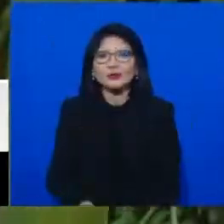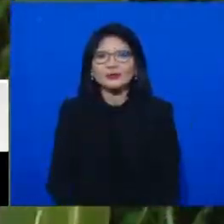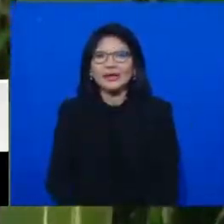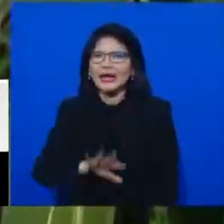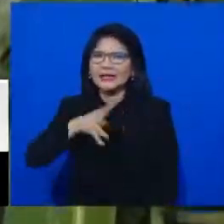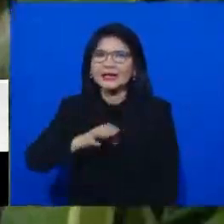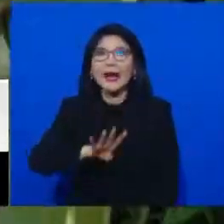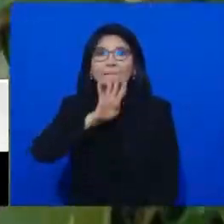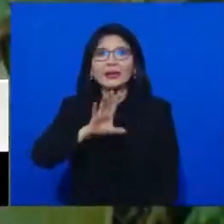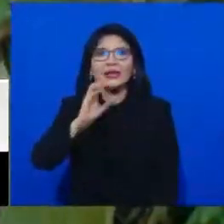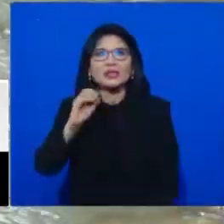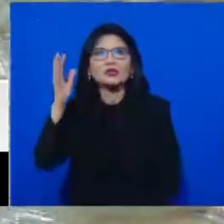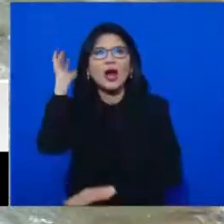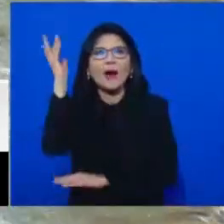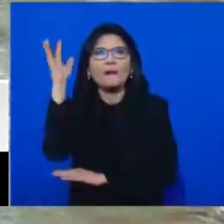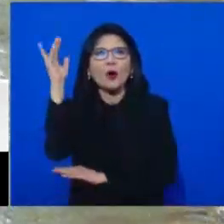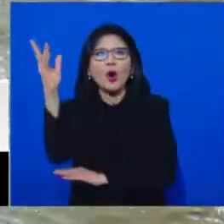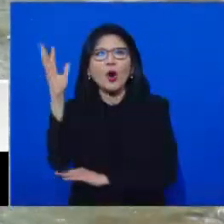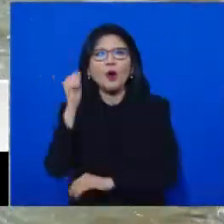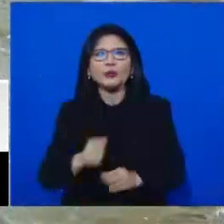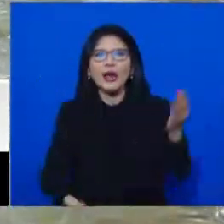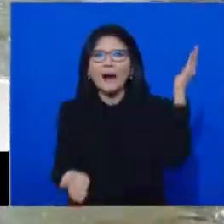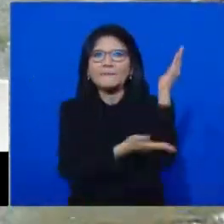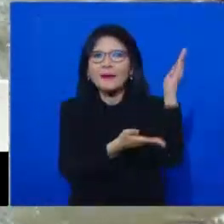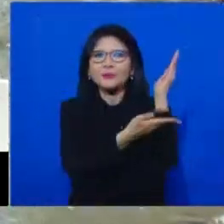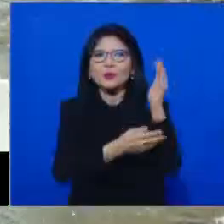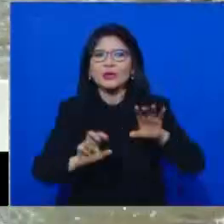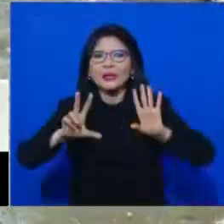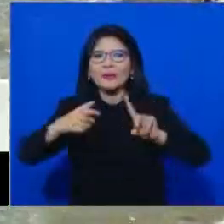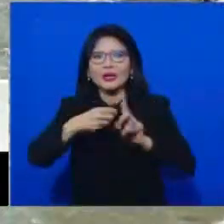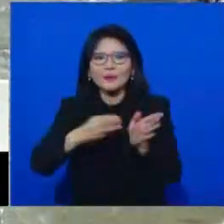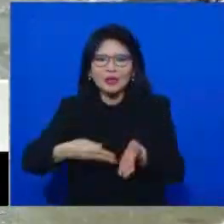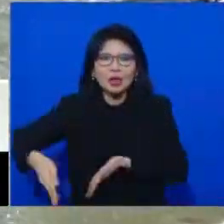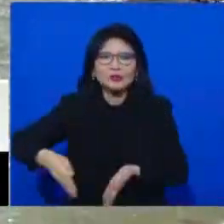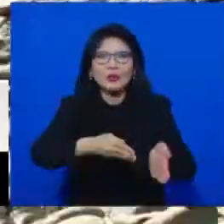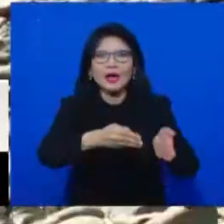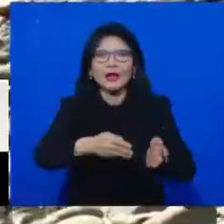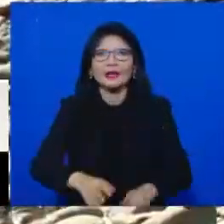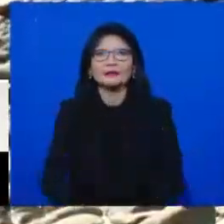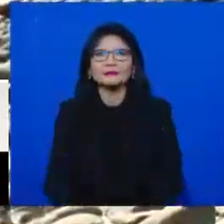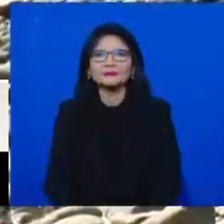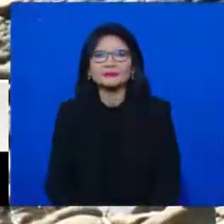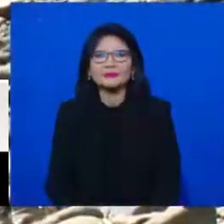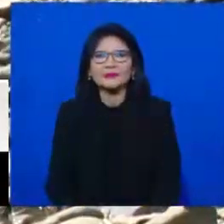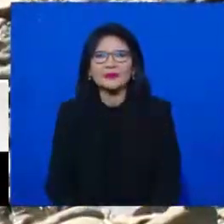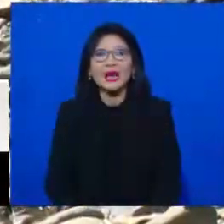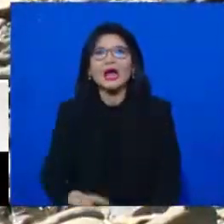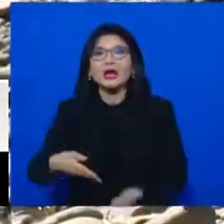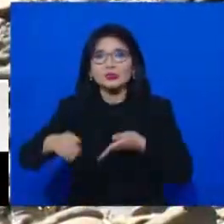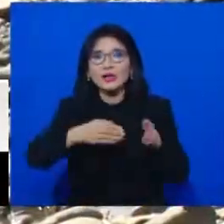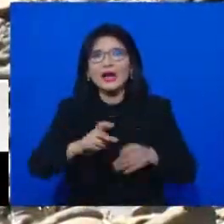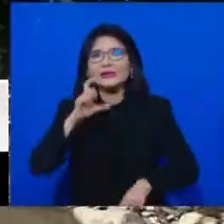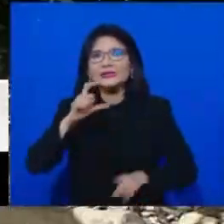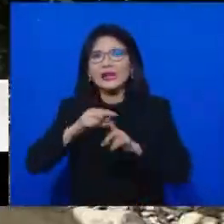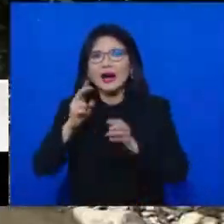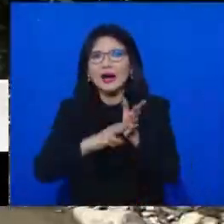sekitar 400 pohon bambu yang ditanam di sepanjang 8 km bantaran Sungai Cikapundung. Sementara Sungai Cikapundung memiliki